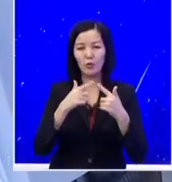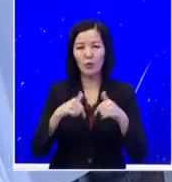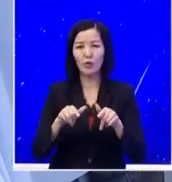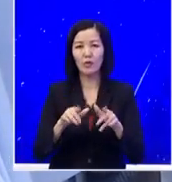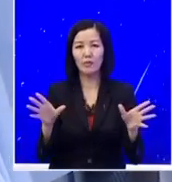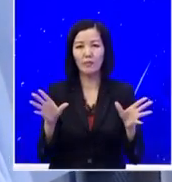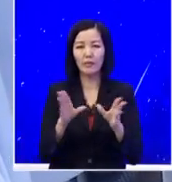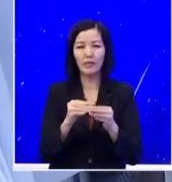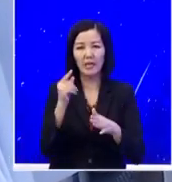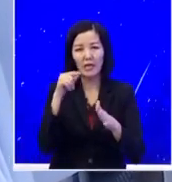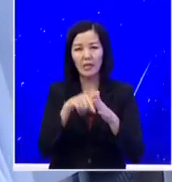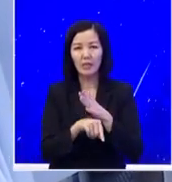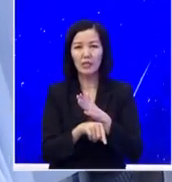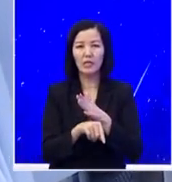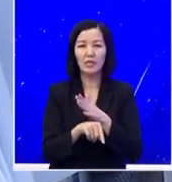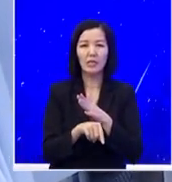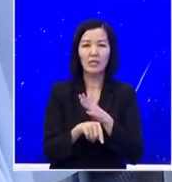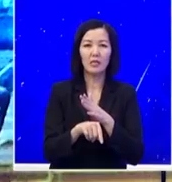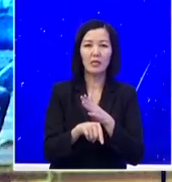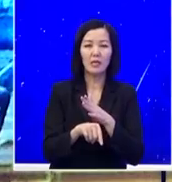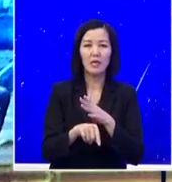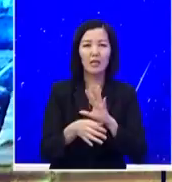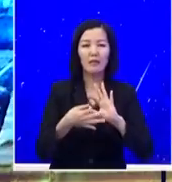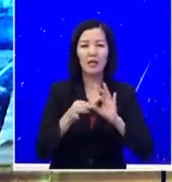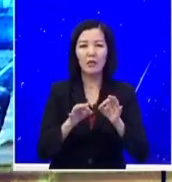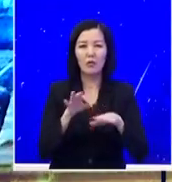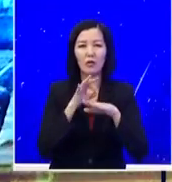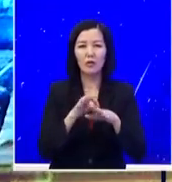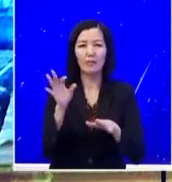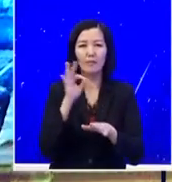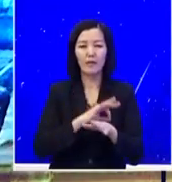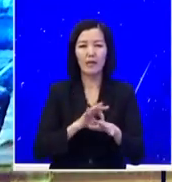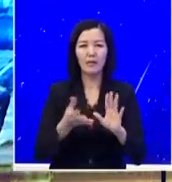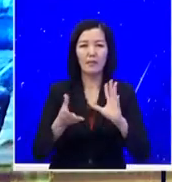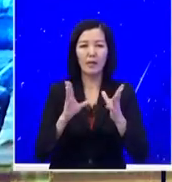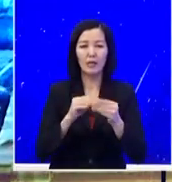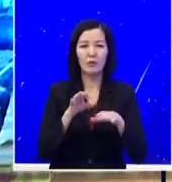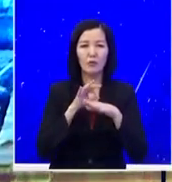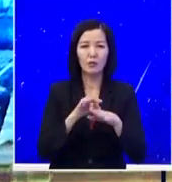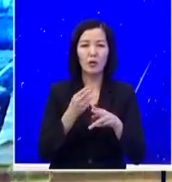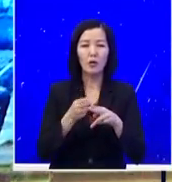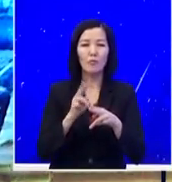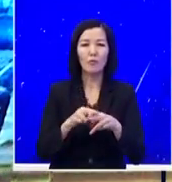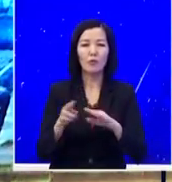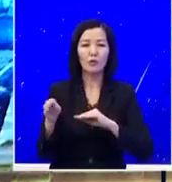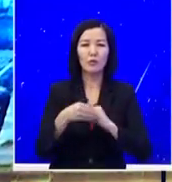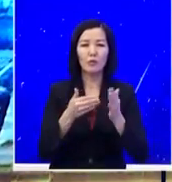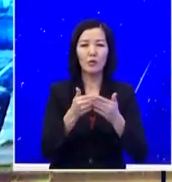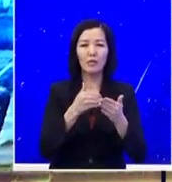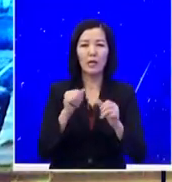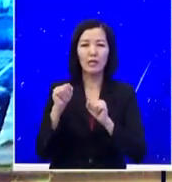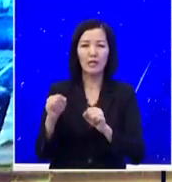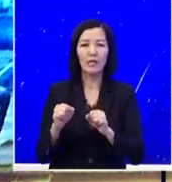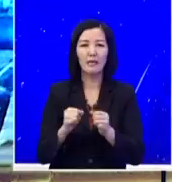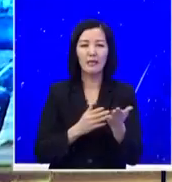мен ұйымдардың ішкі талдауларын жүргізу тиімділігіне мониторинг жасап тұрады. Бұл өз кезегінде жемқорлықтың алдын